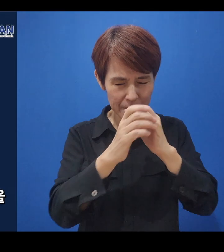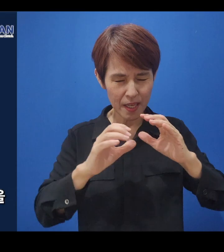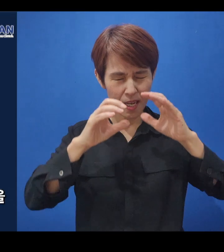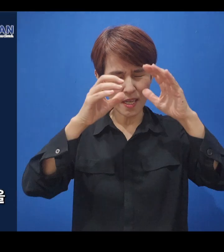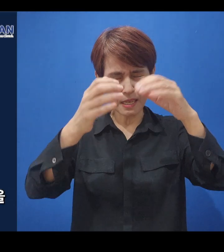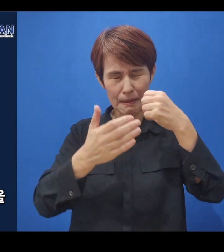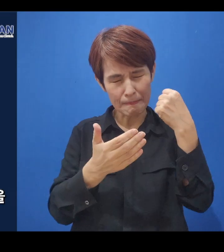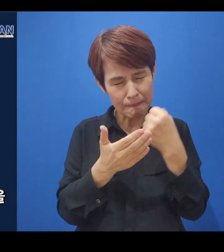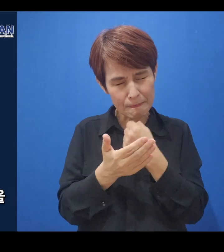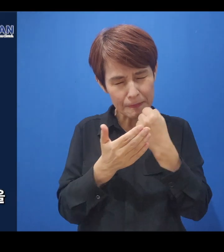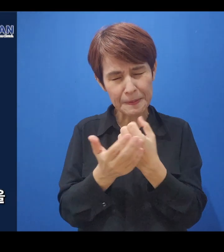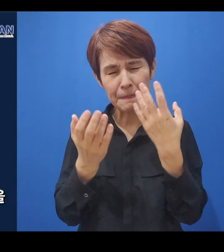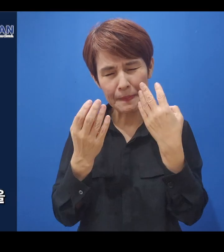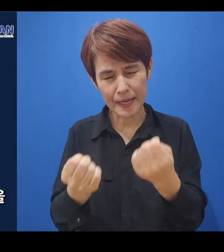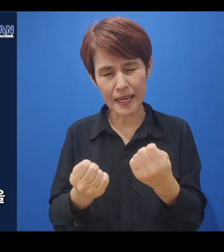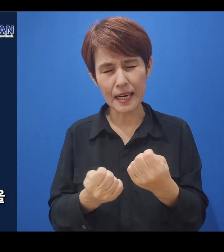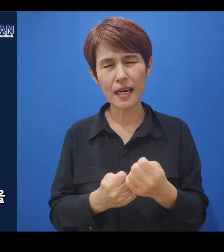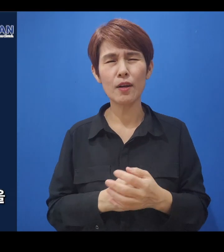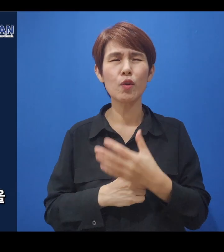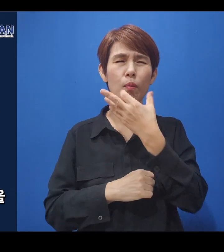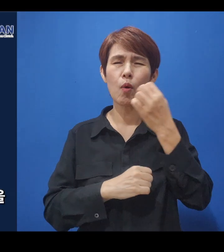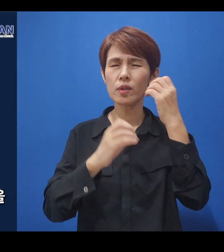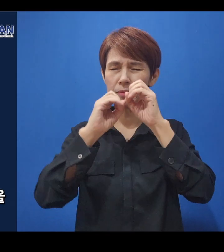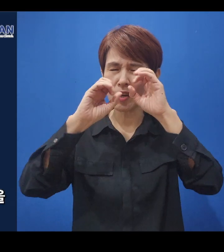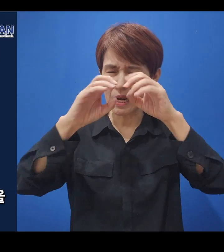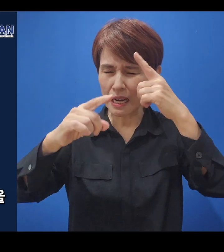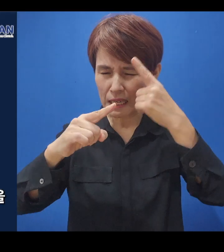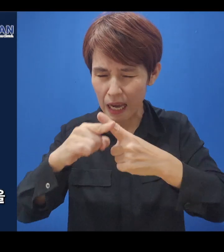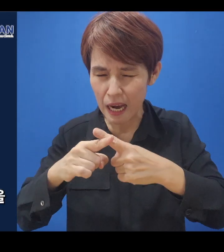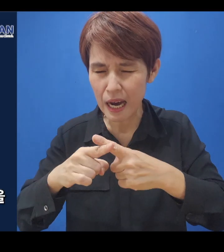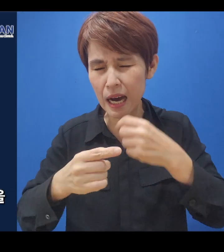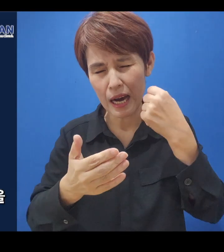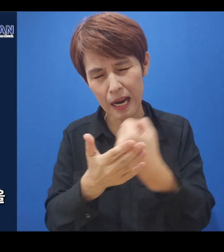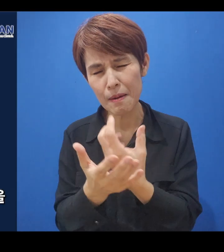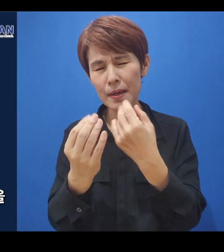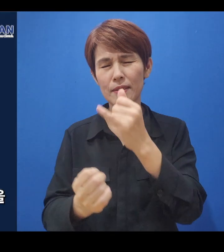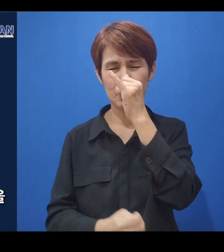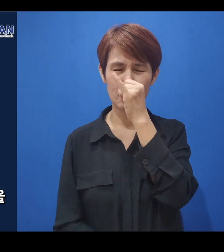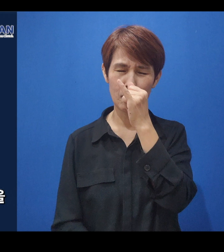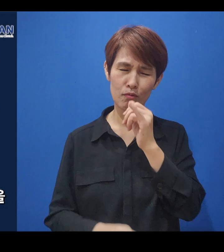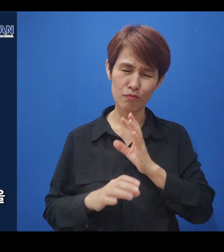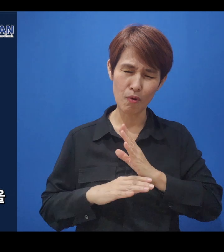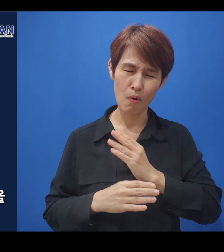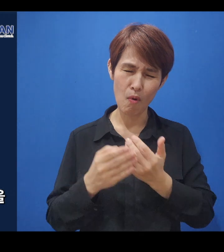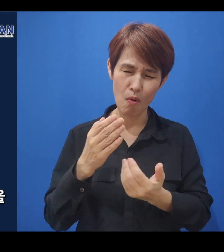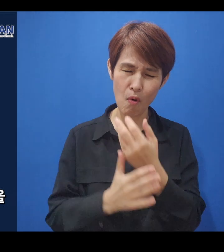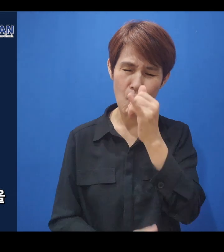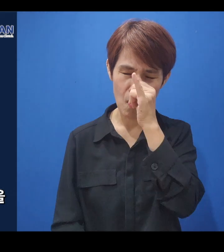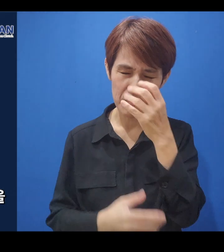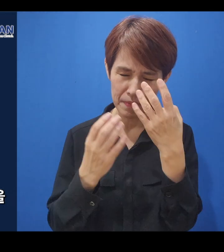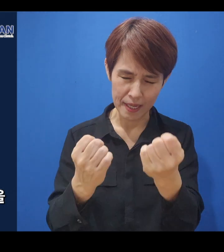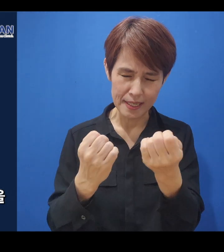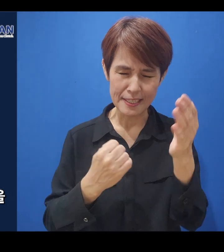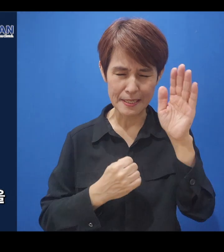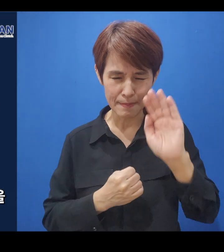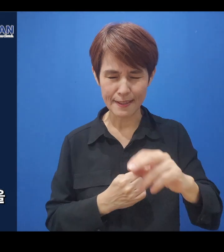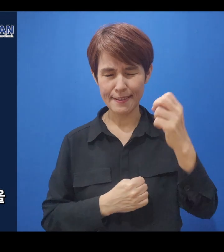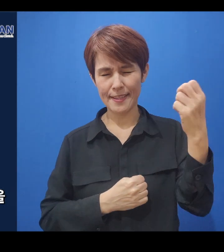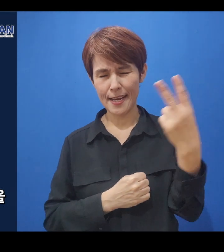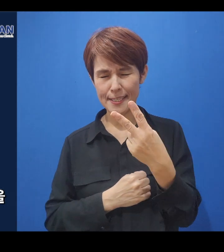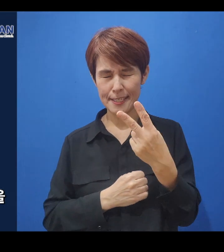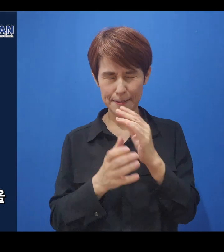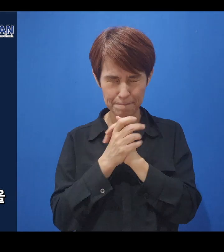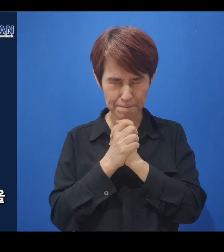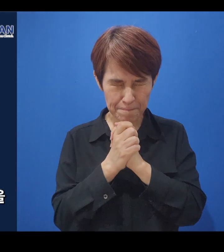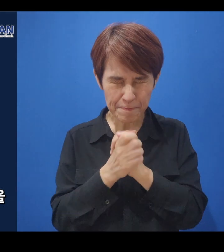서운한 일들도 많습니다. 복음 전하다가 서운한 일도 많습니다. 두려운 일들도 많습니다. 그러나 내가 또다시 엎드리는